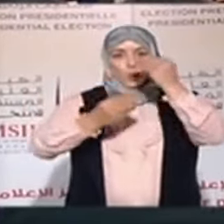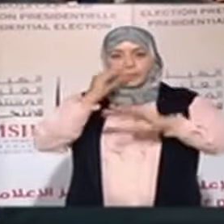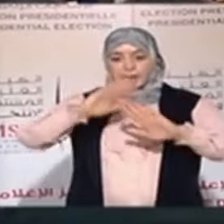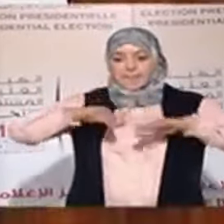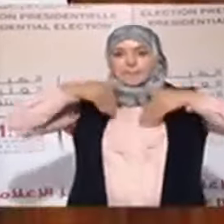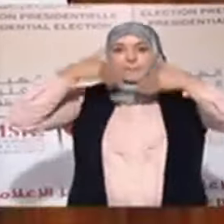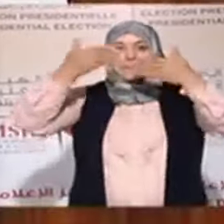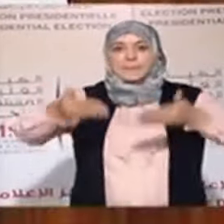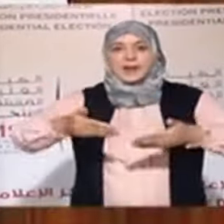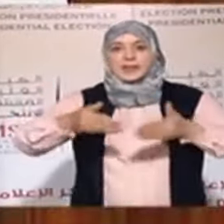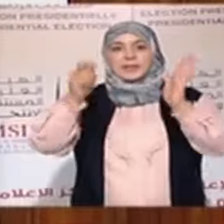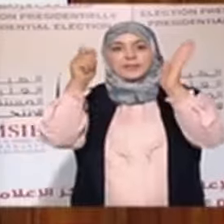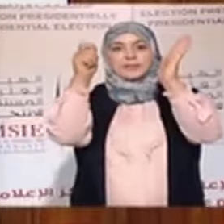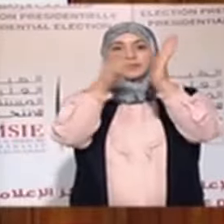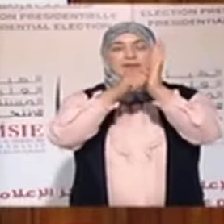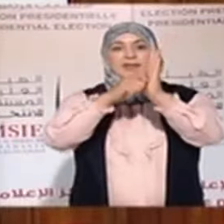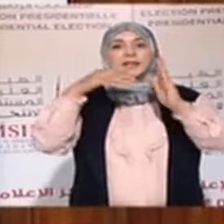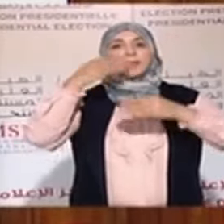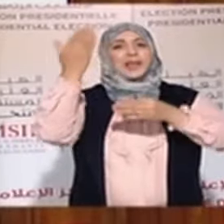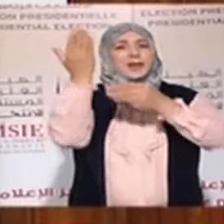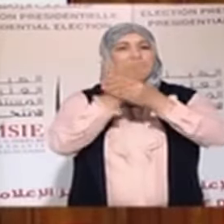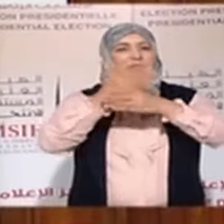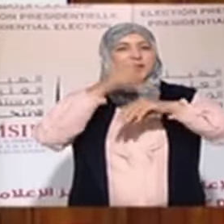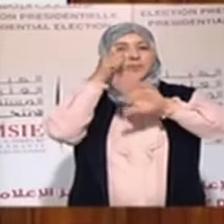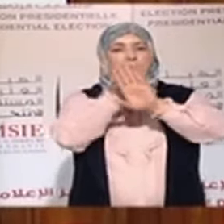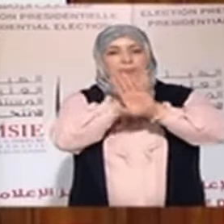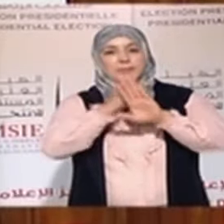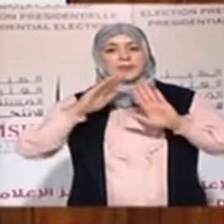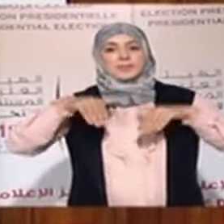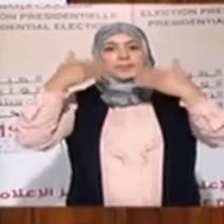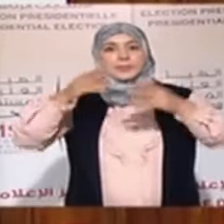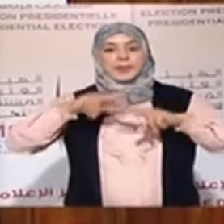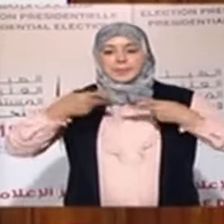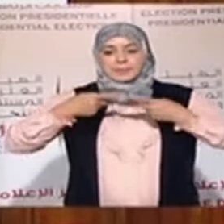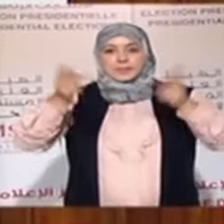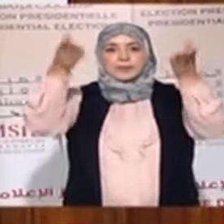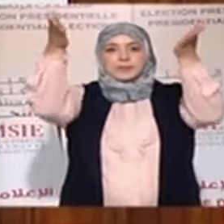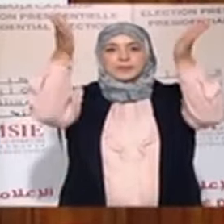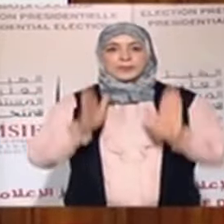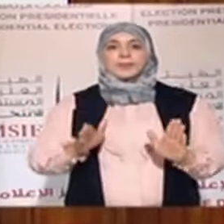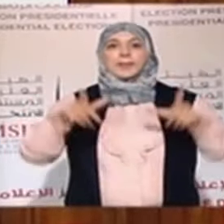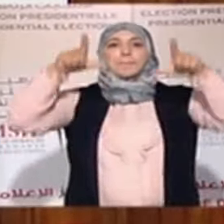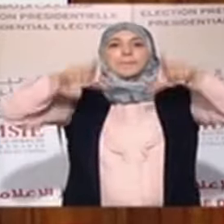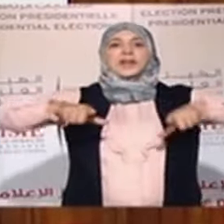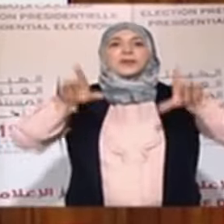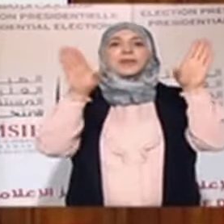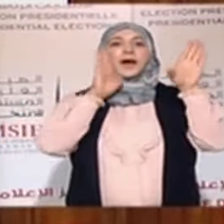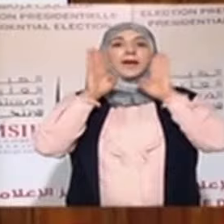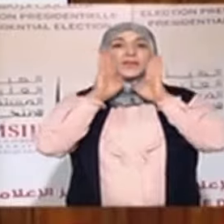انقضاء أجل الطعن وذلك بقرار ينشر بالموقع الإلكتروني